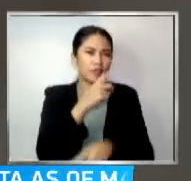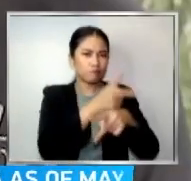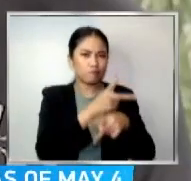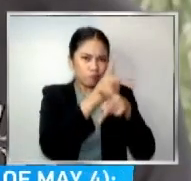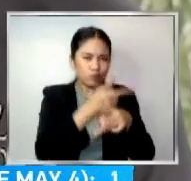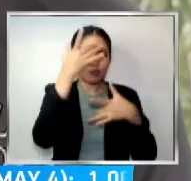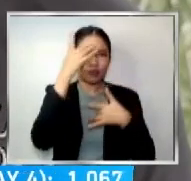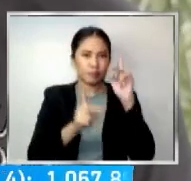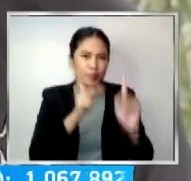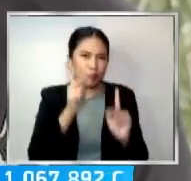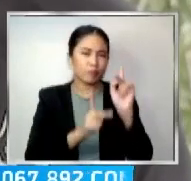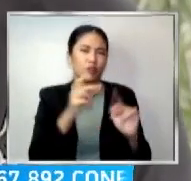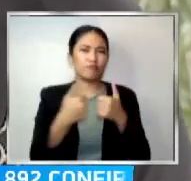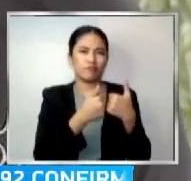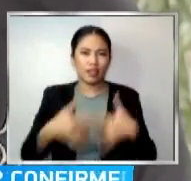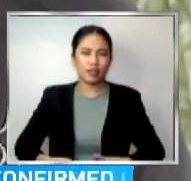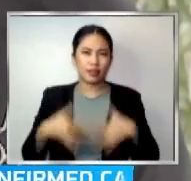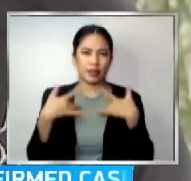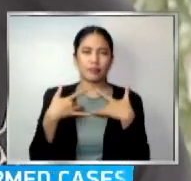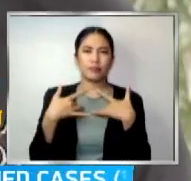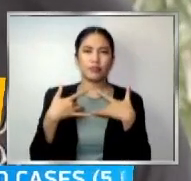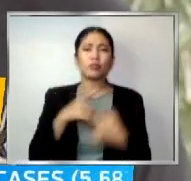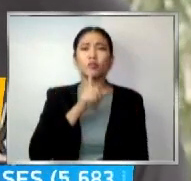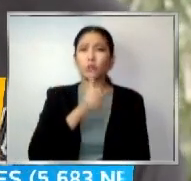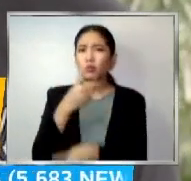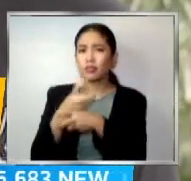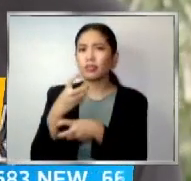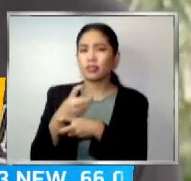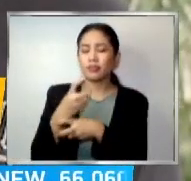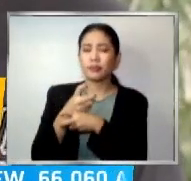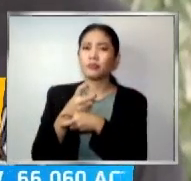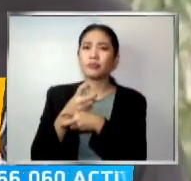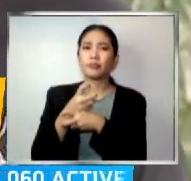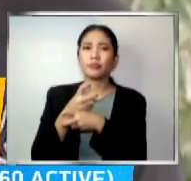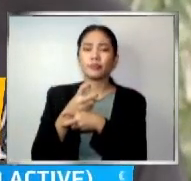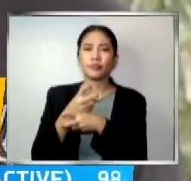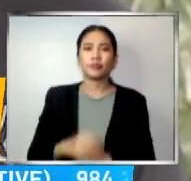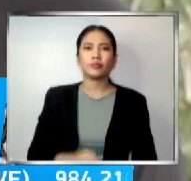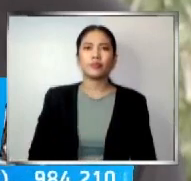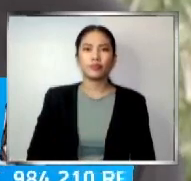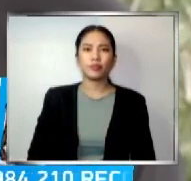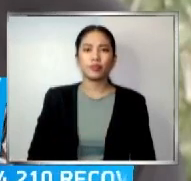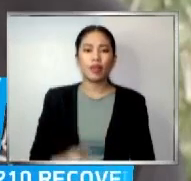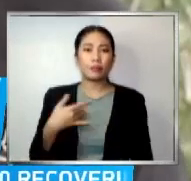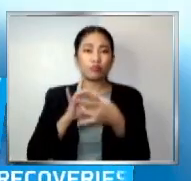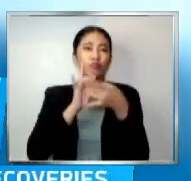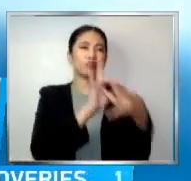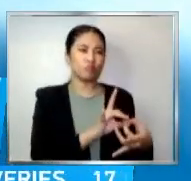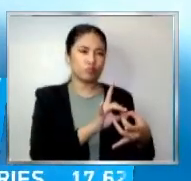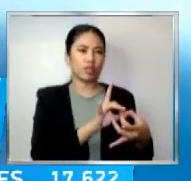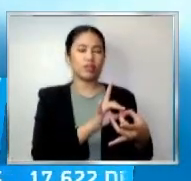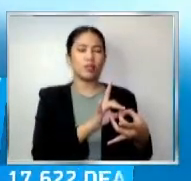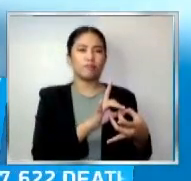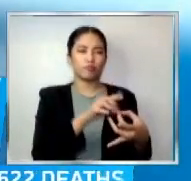buhay. Medyo mahirap, sir. Baga, kahit pa paano na na-attach ka dun sa pasyente, naalagaan mo siya, nabantayan mo siya. Mababa